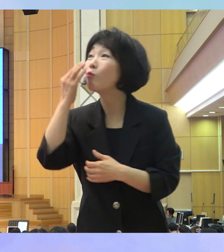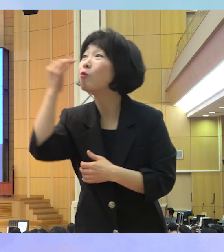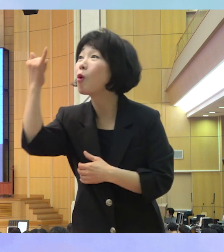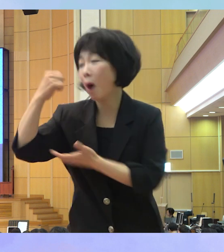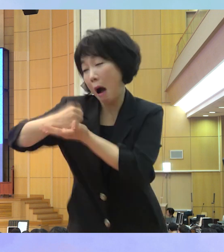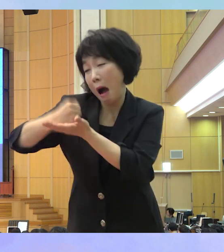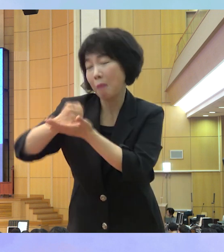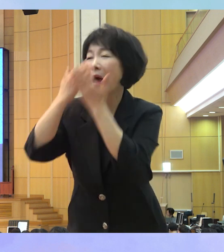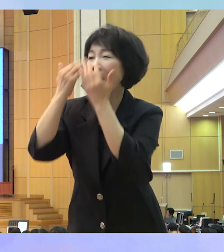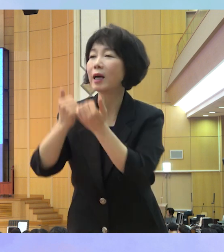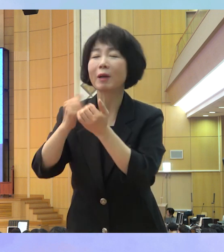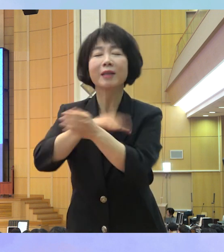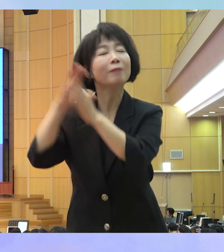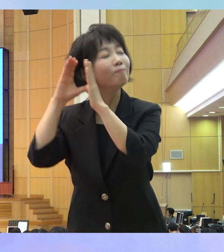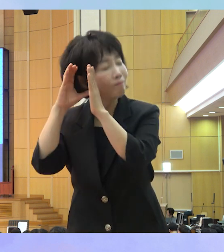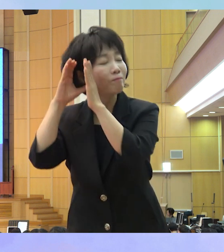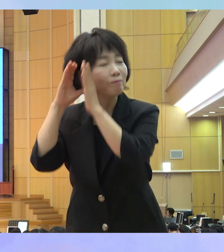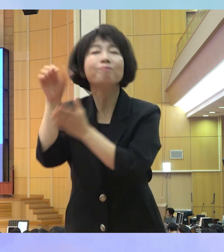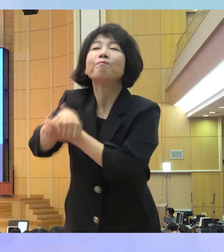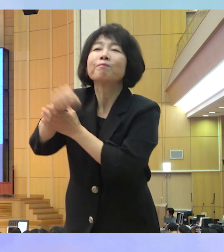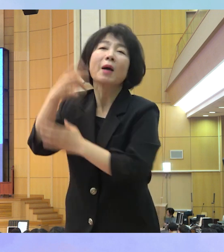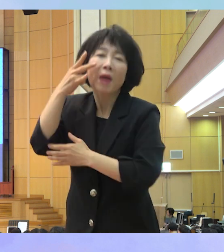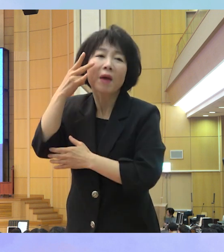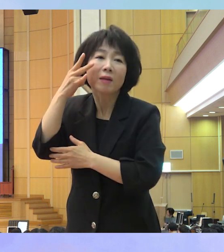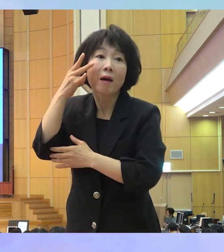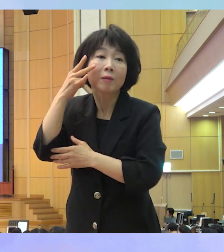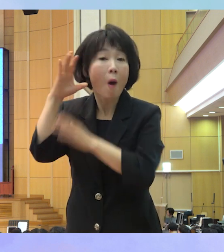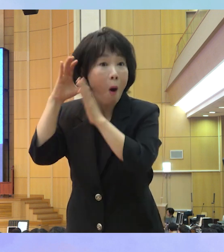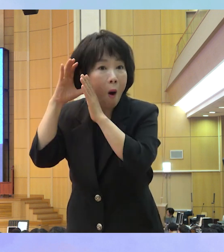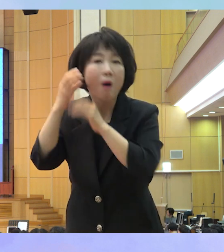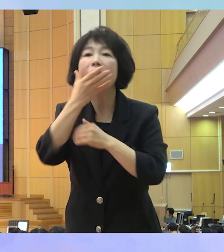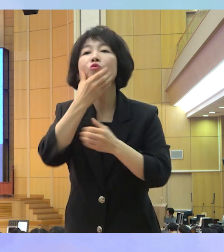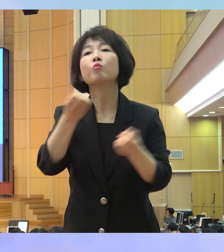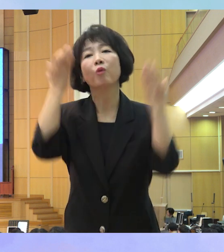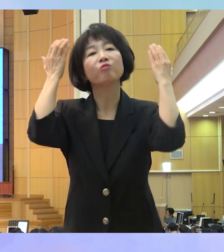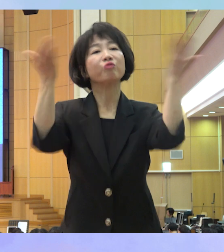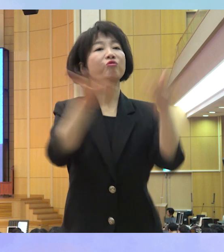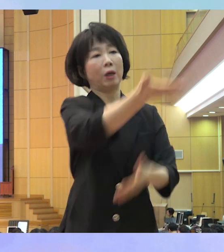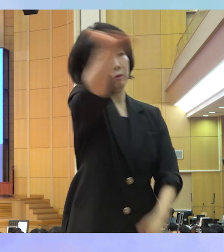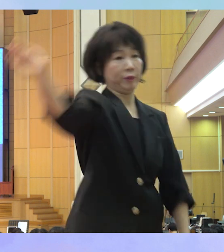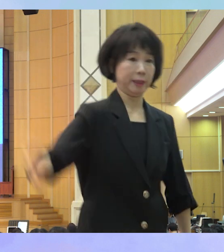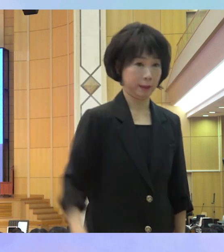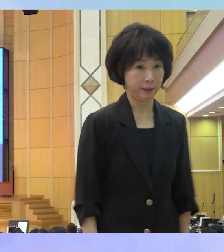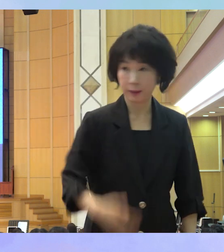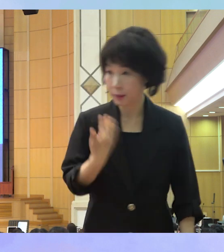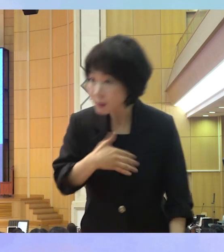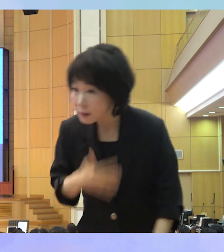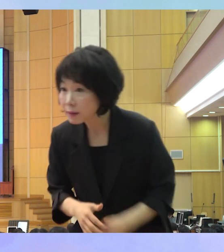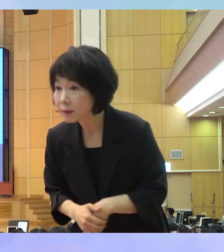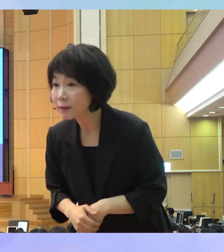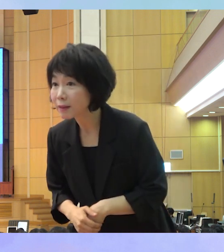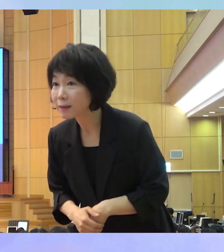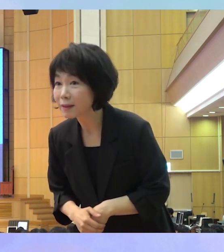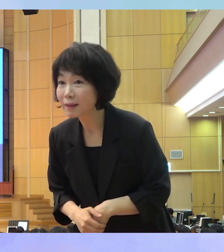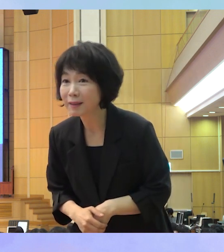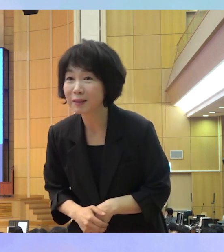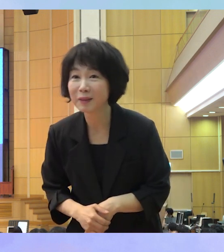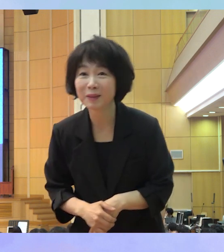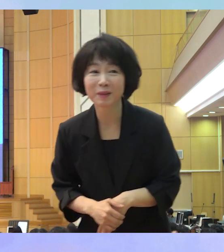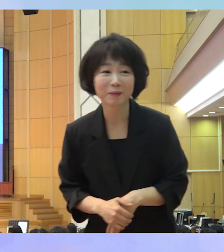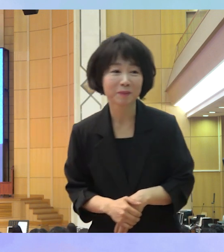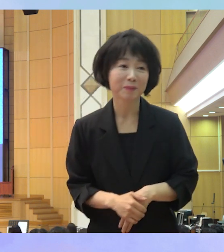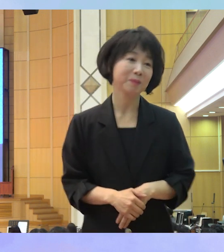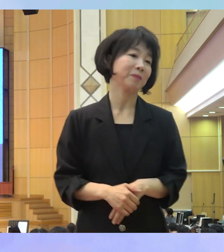효도입니다. 여러분, 그리고 그렇게 하면 여러분 신상에도 너무 좋아요. 지금은 돌아가시지만